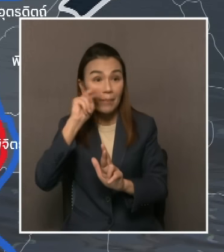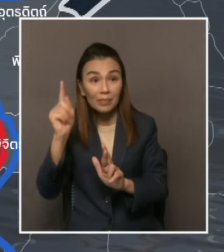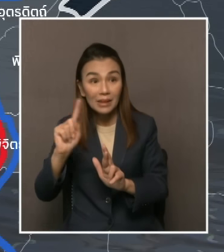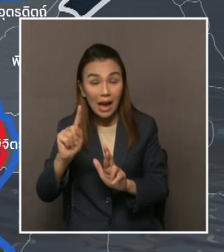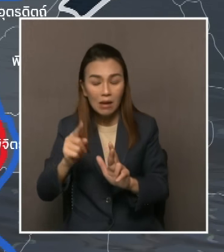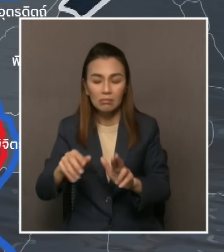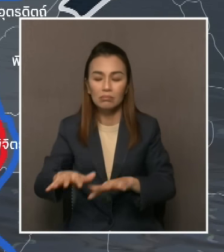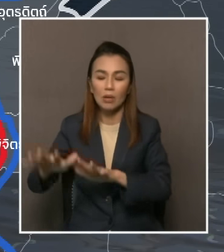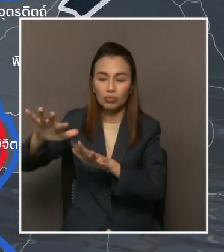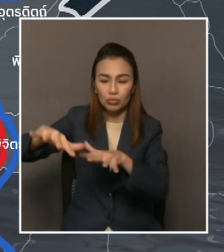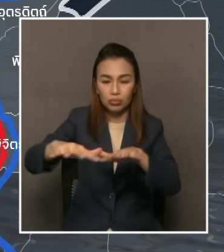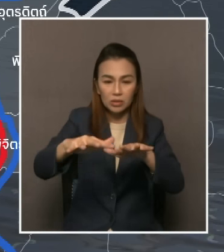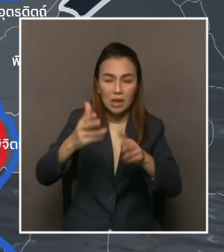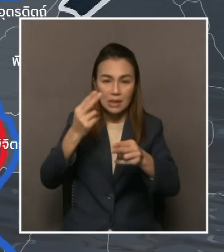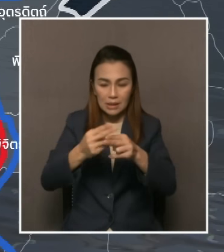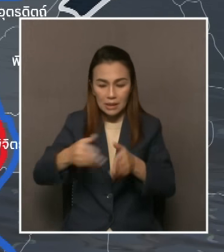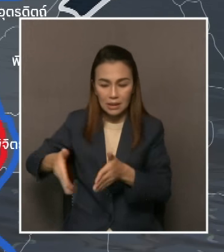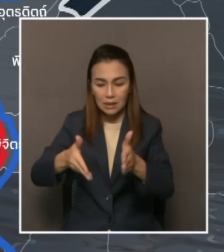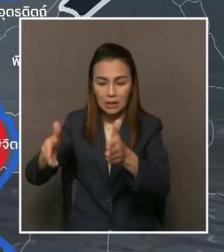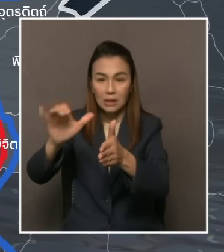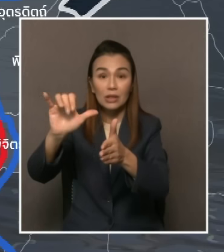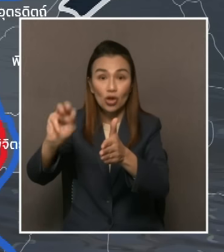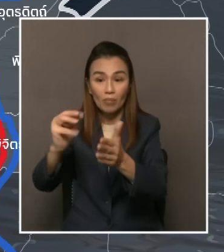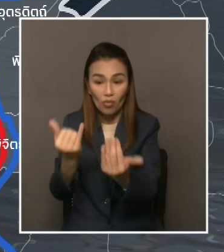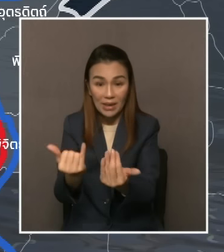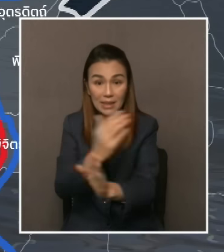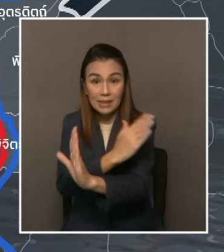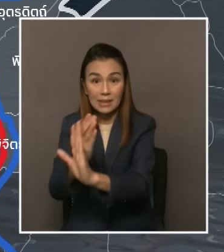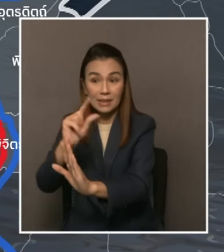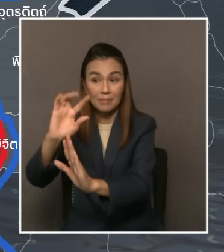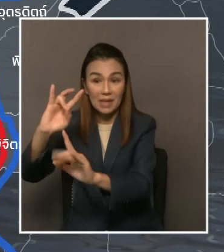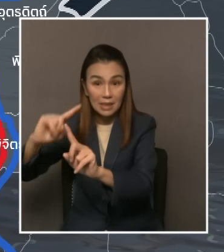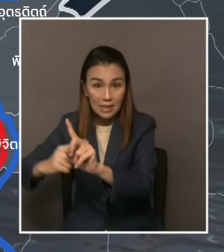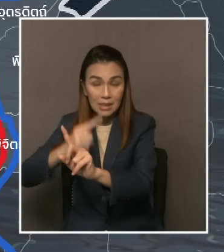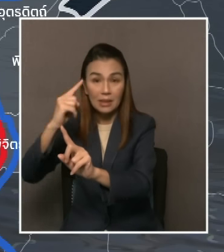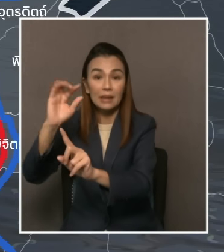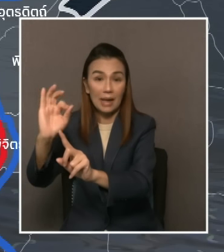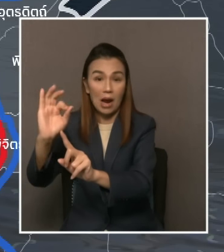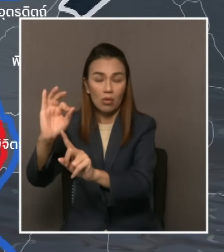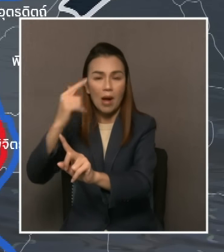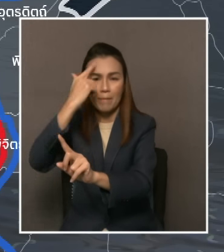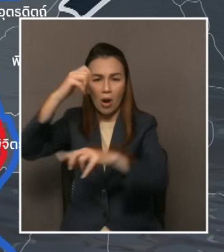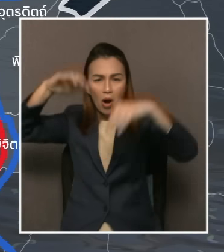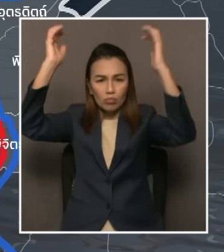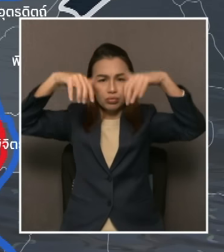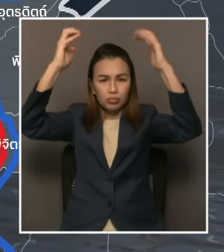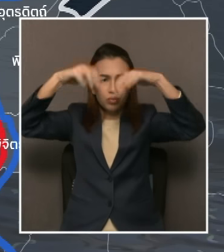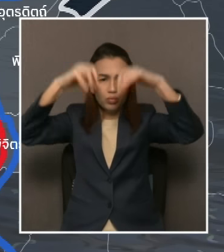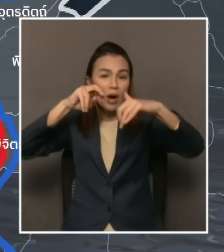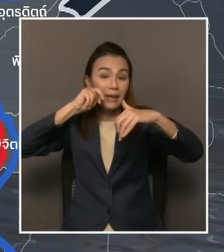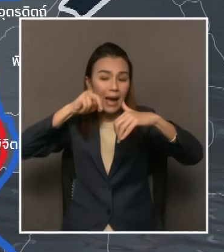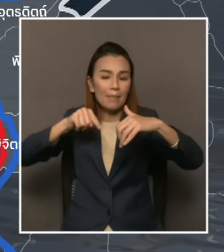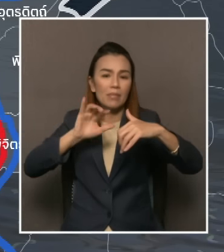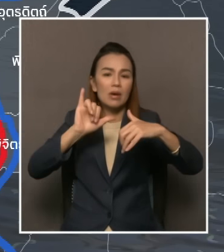้ำท่วมขังไมน้ำยมใช่งวนนี้จนถึง 27 กัยายน เนองจัว่าเกิดฝนตกหนักในพื้นที่ร่มน้ำยม